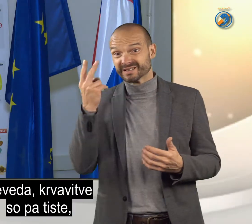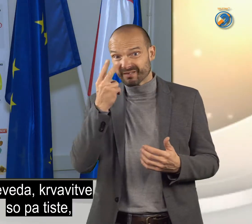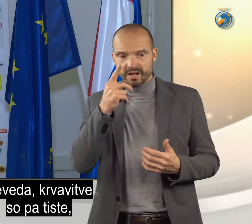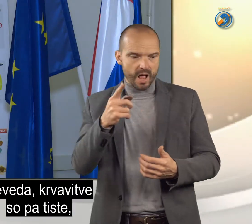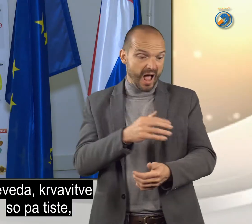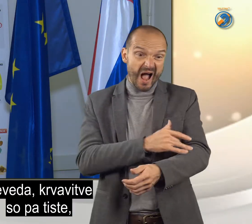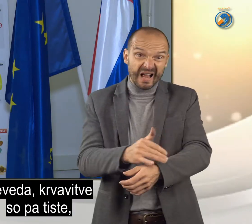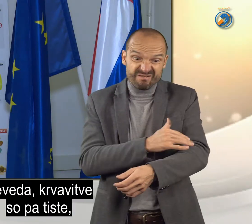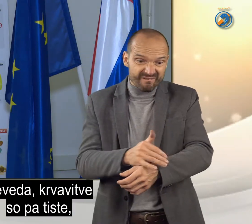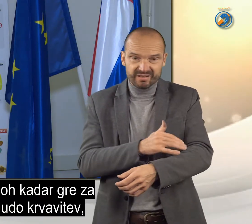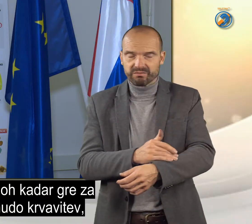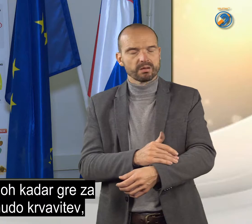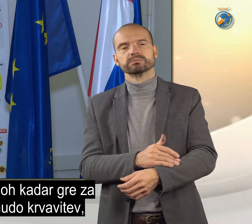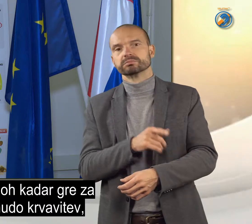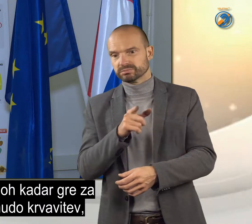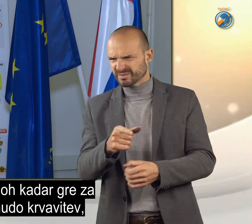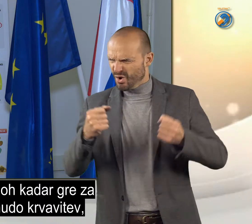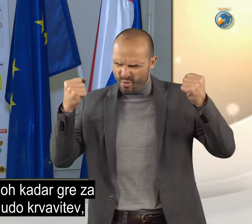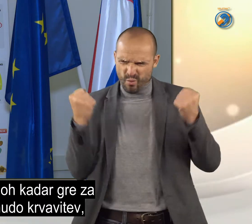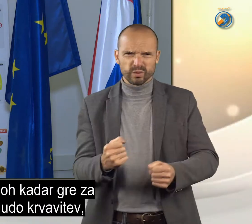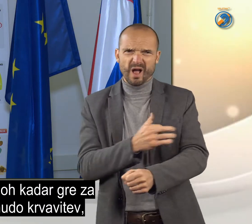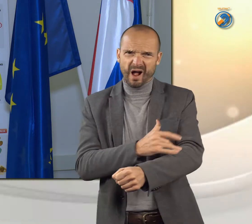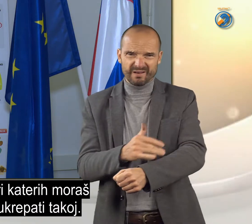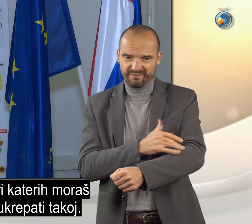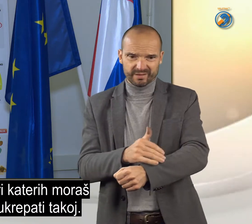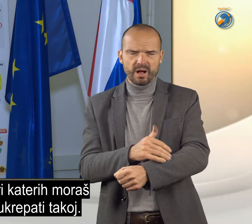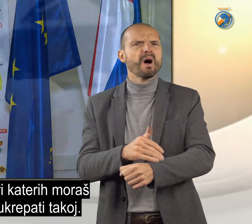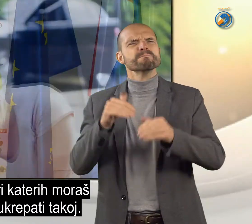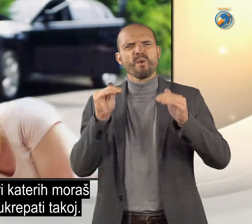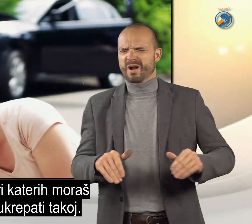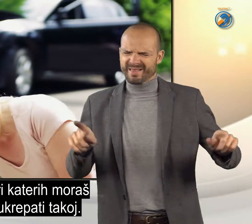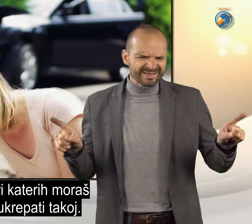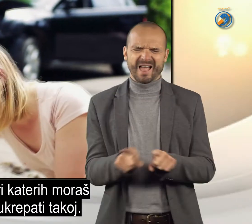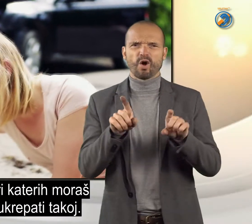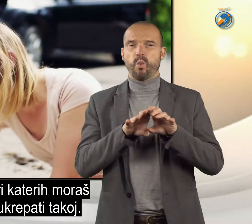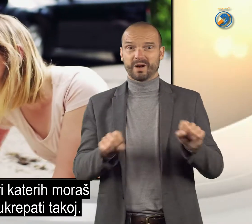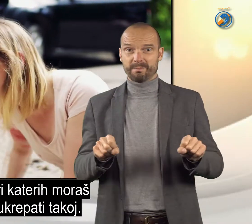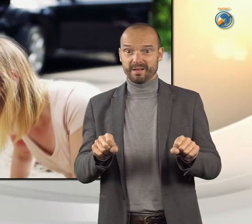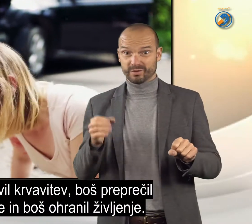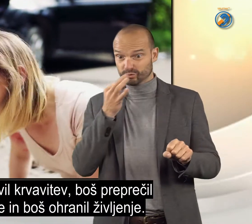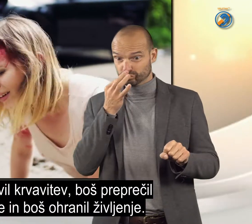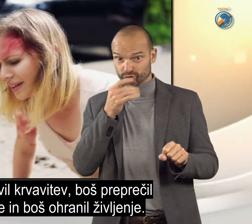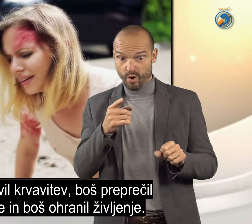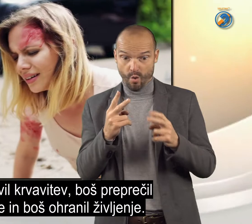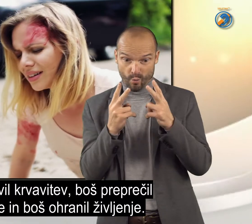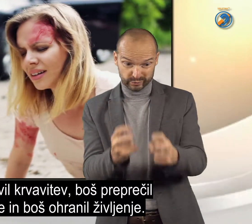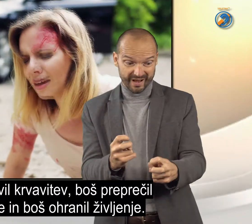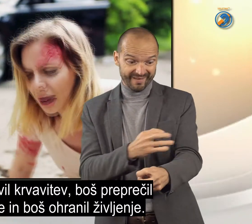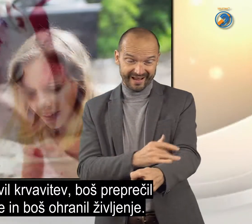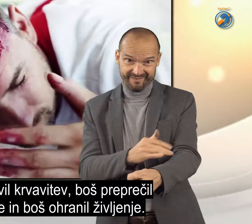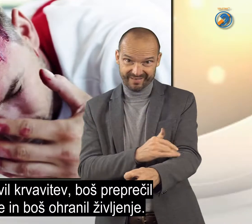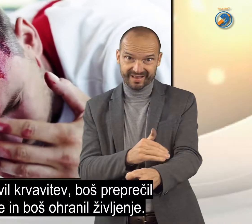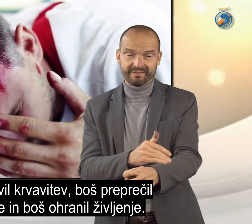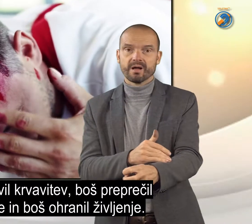Seveda, krvavitve so pa tiste, sploh kadar gre za hudo krvavitev, pri katerih moraš ukrepati takoj. Ker če boš ti ustavil